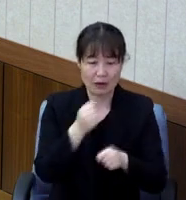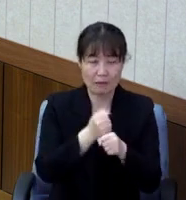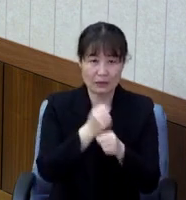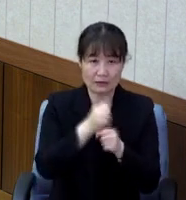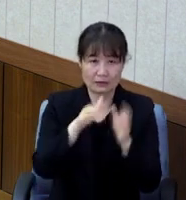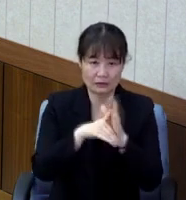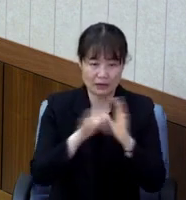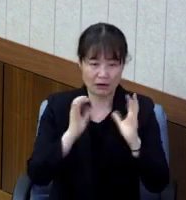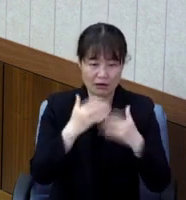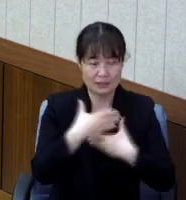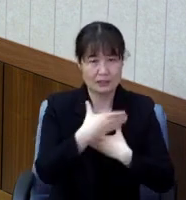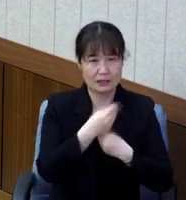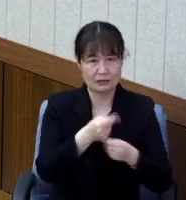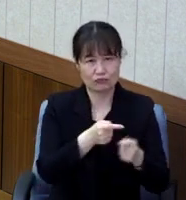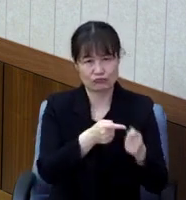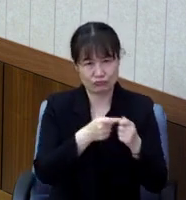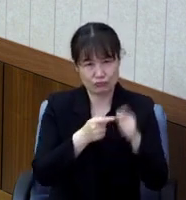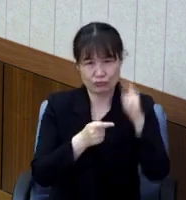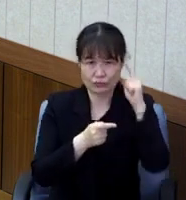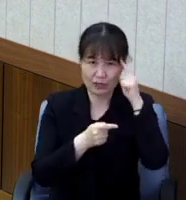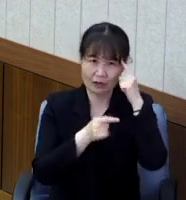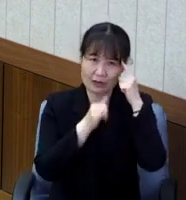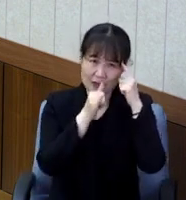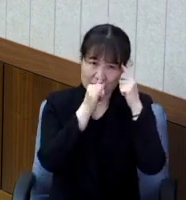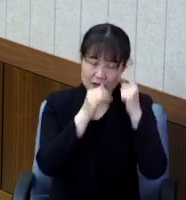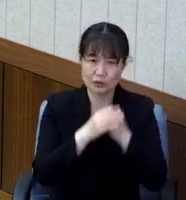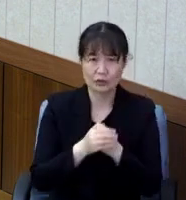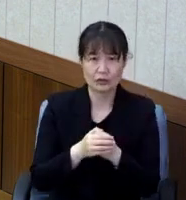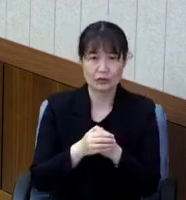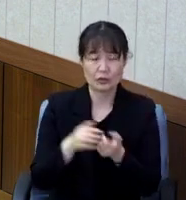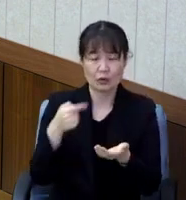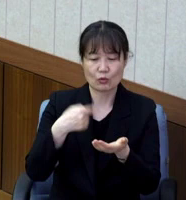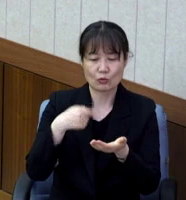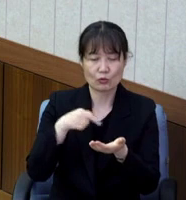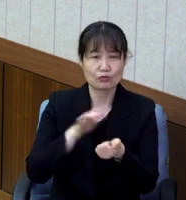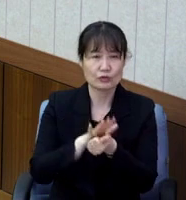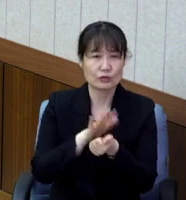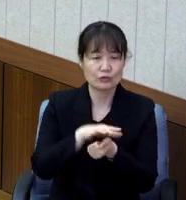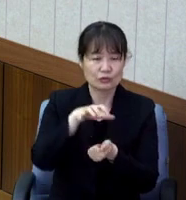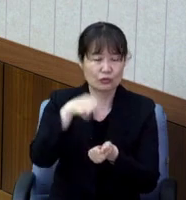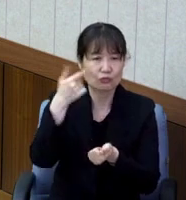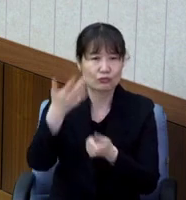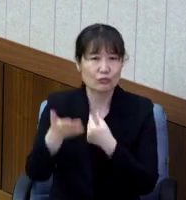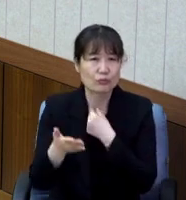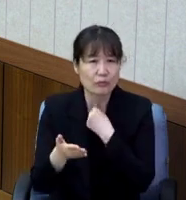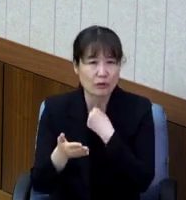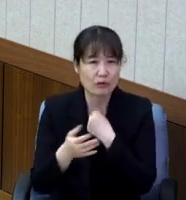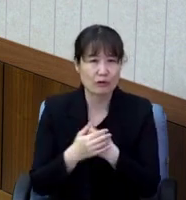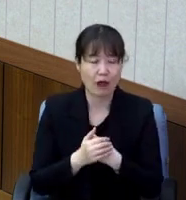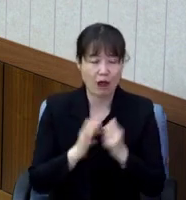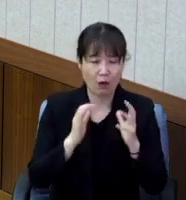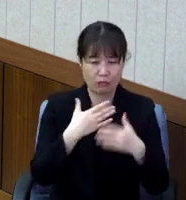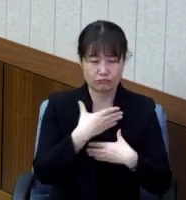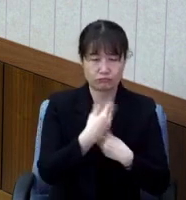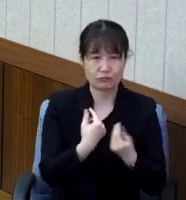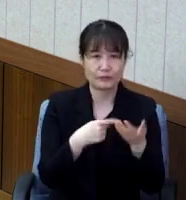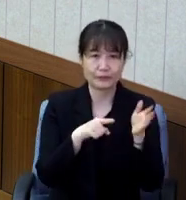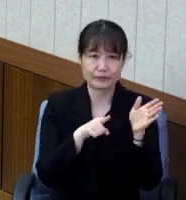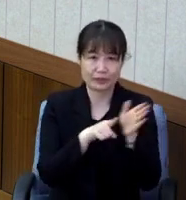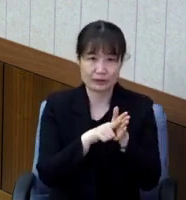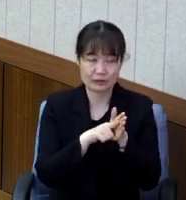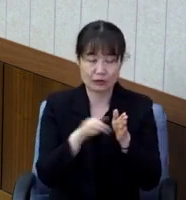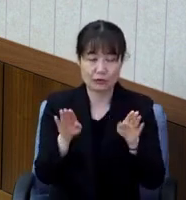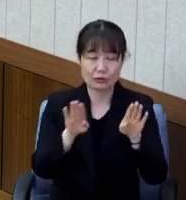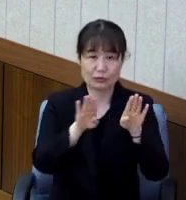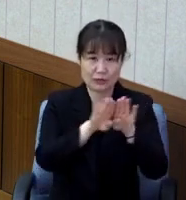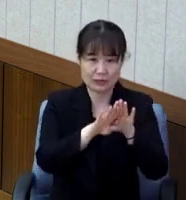어린이 안전을 최우수로 생각했는지 교육지원청에 묻고 싶습니다. 어린이들의 안전을 위해 정문